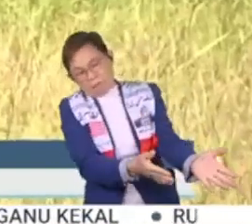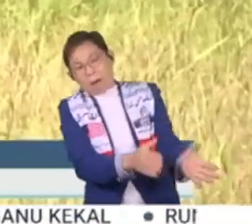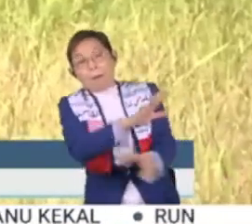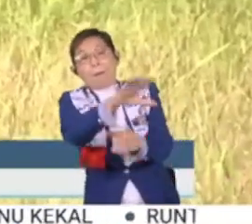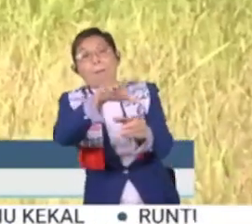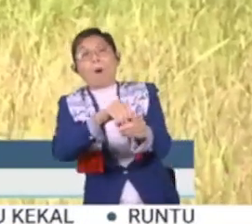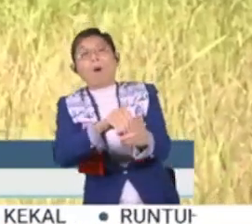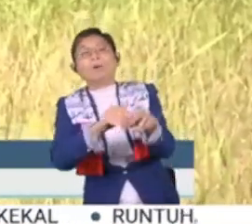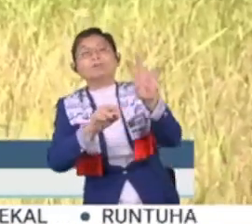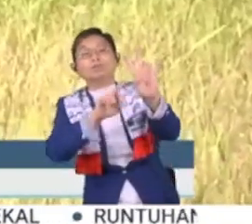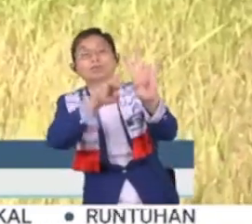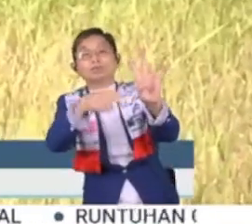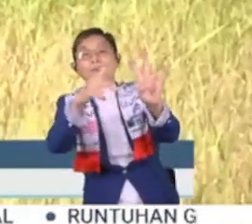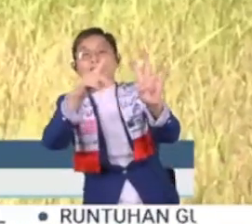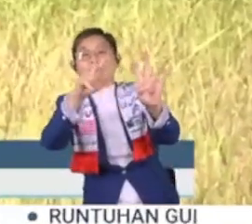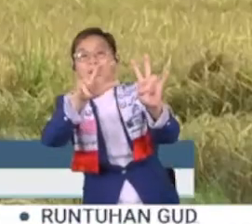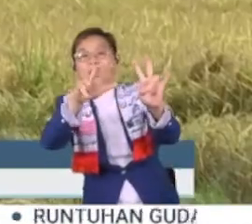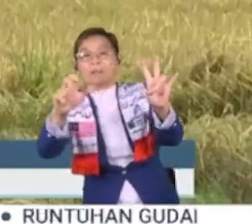seluas